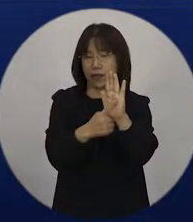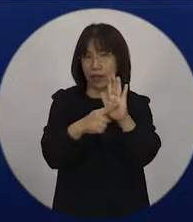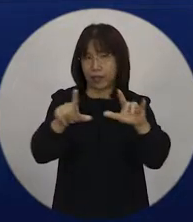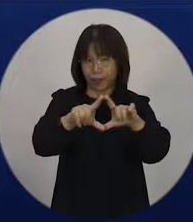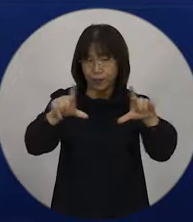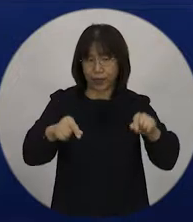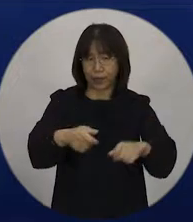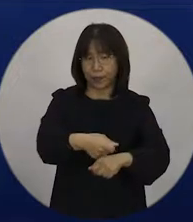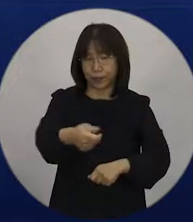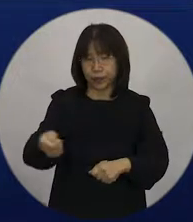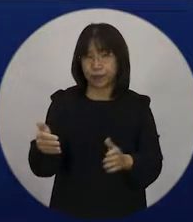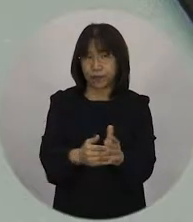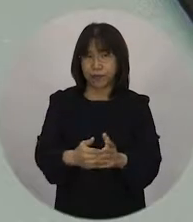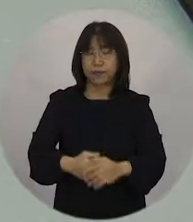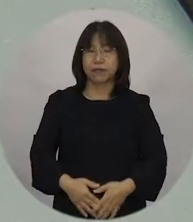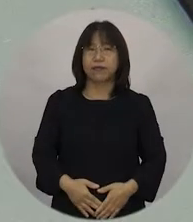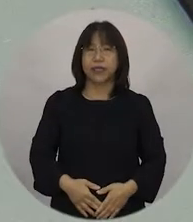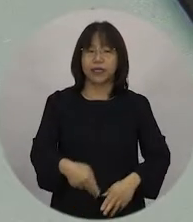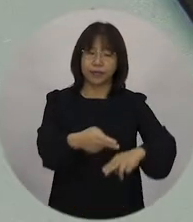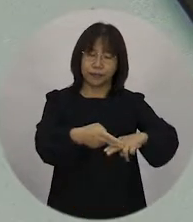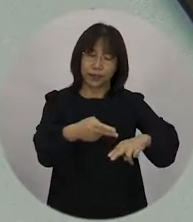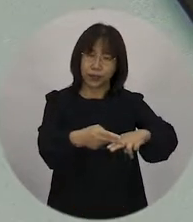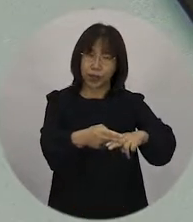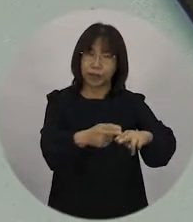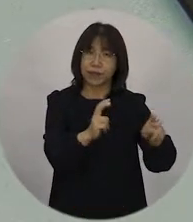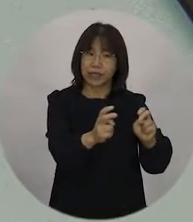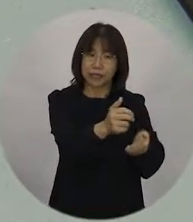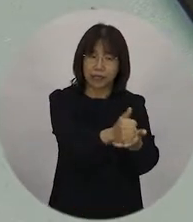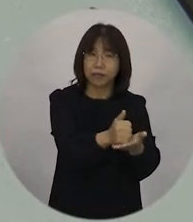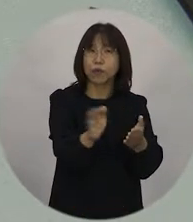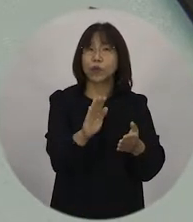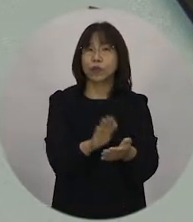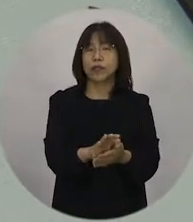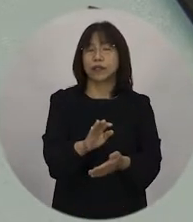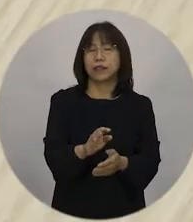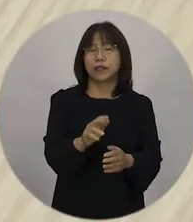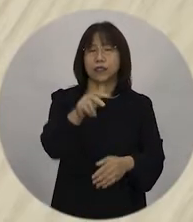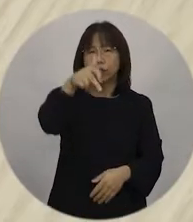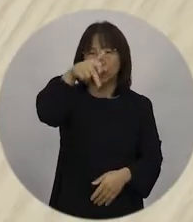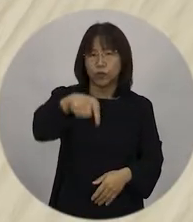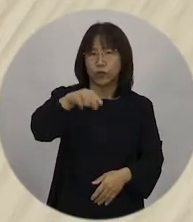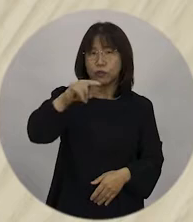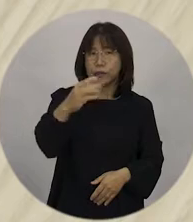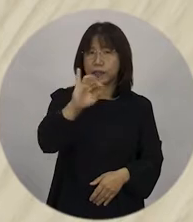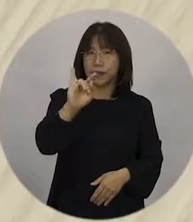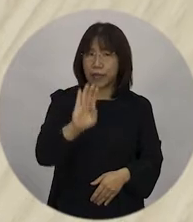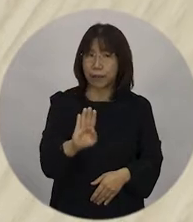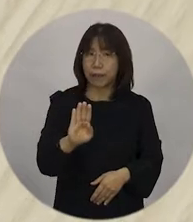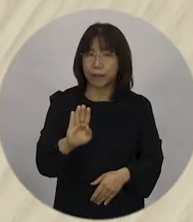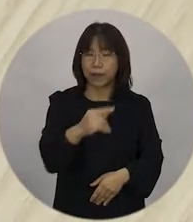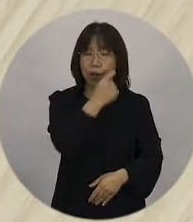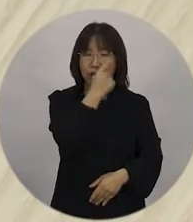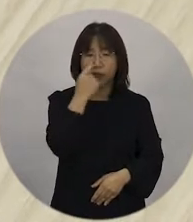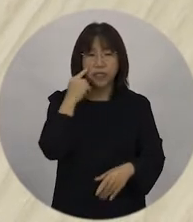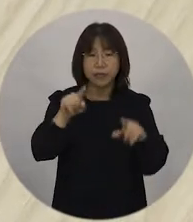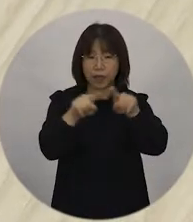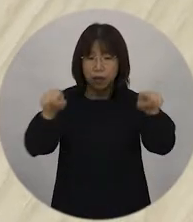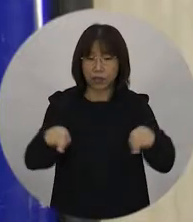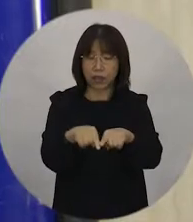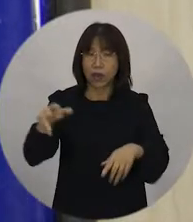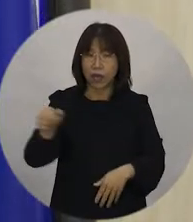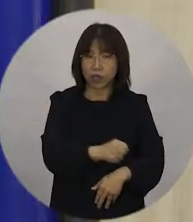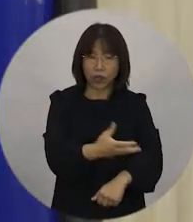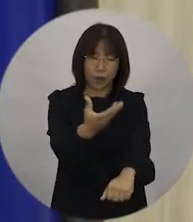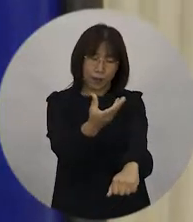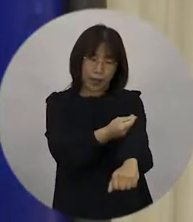제작 배부했습니다. 음식점 영업주나 종사자는 쿠브 앱이나 예방접종 증명서 등으로 백신 접종 완료